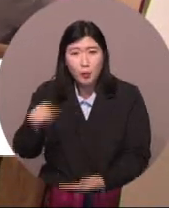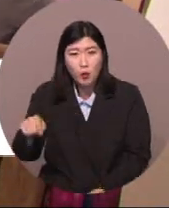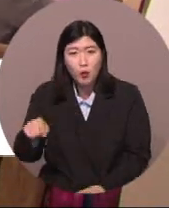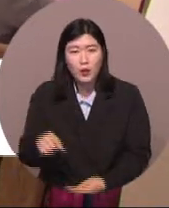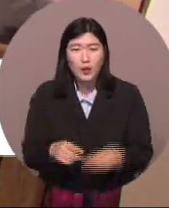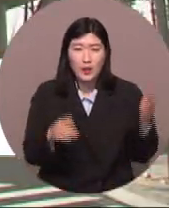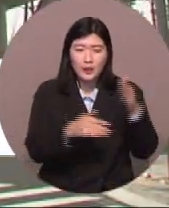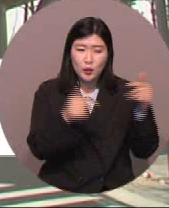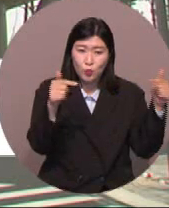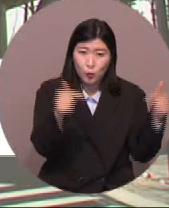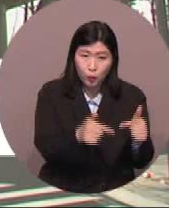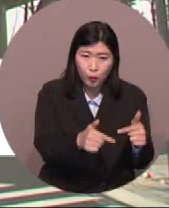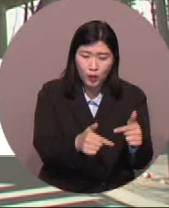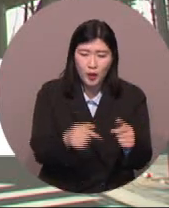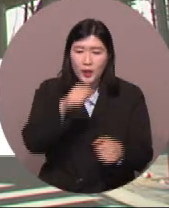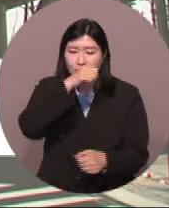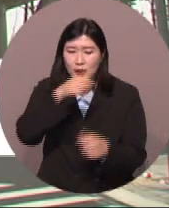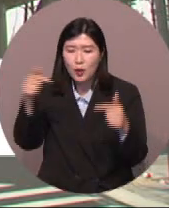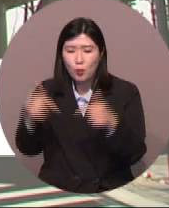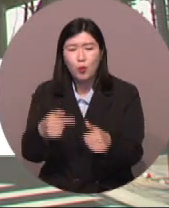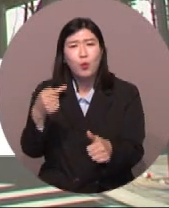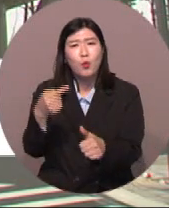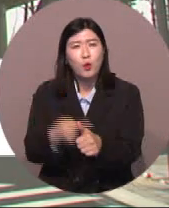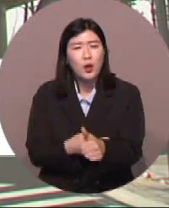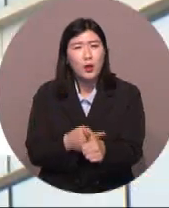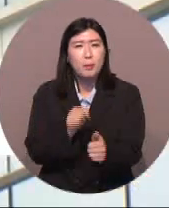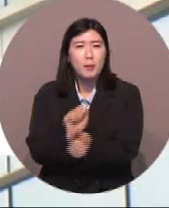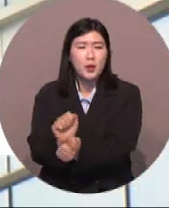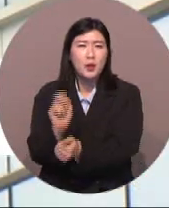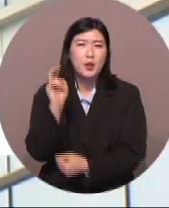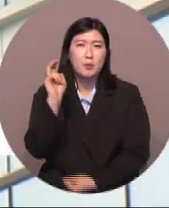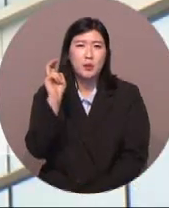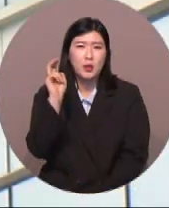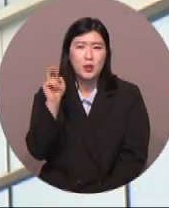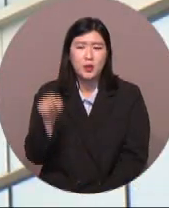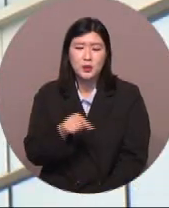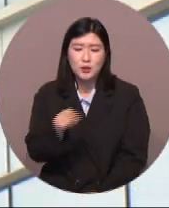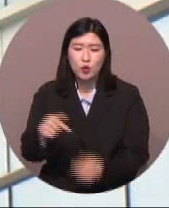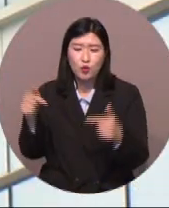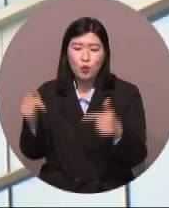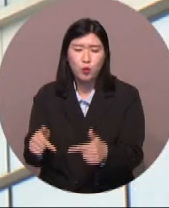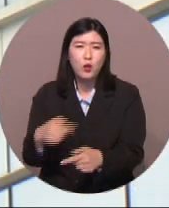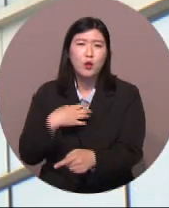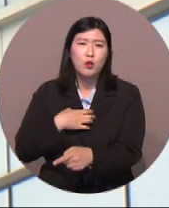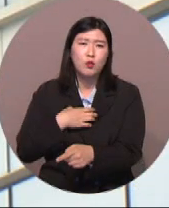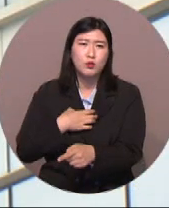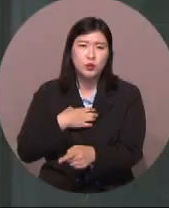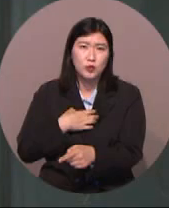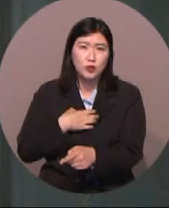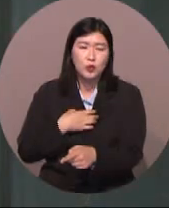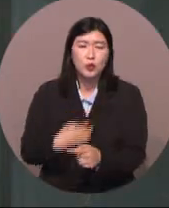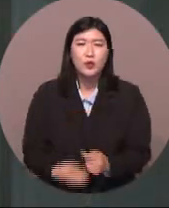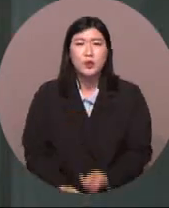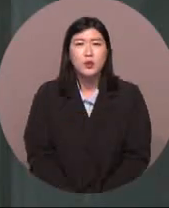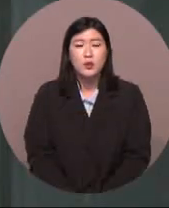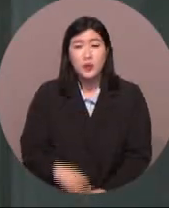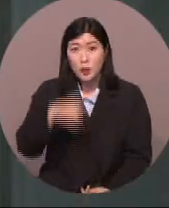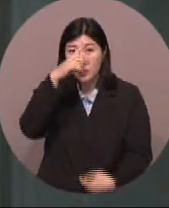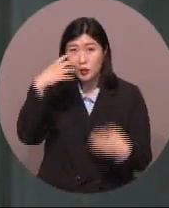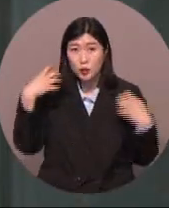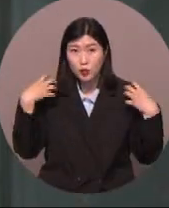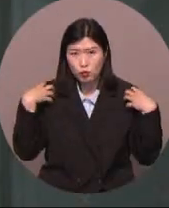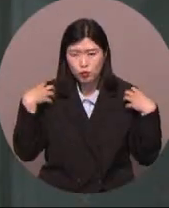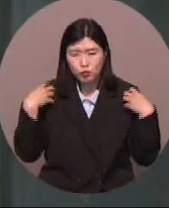인구 감소로 지역 교육청 예산의 절대적인 지방교육재정 교부금의 감축 움직임이 정부 차원에서